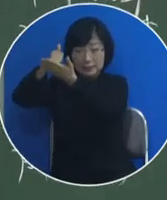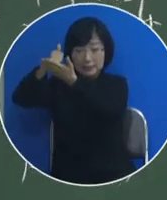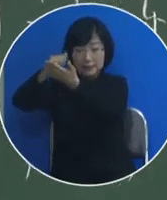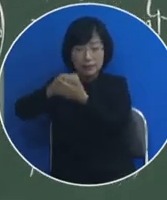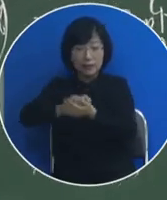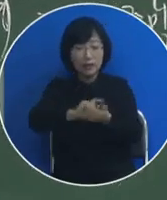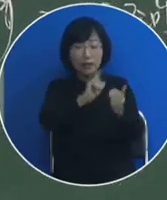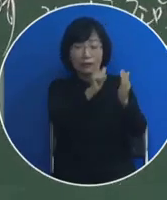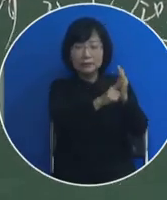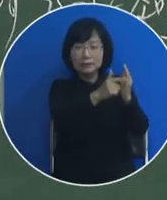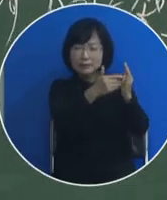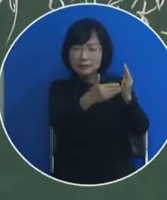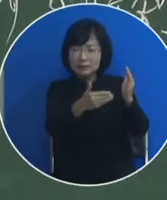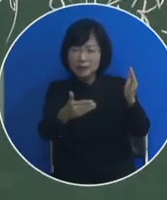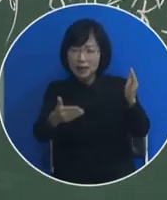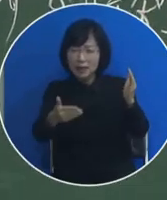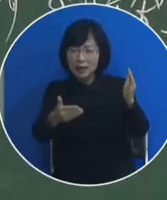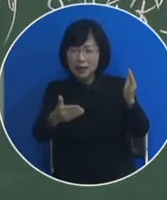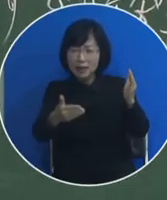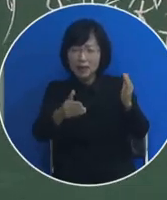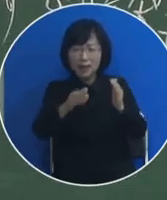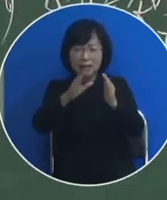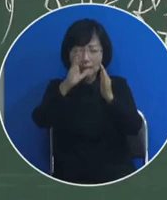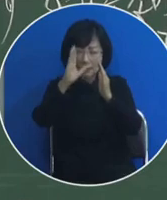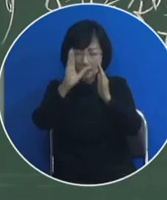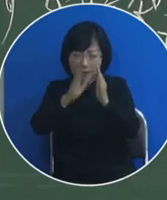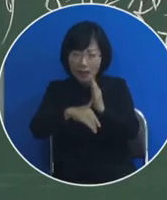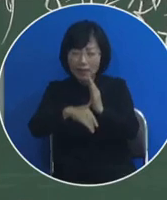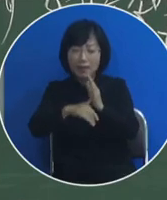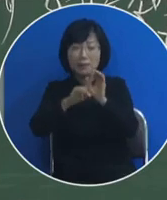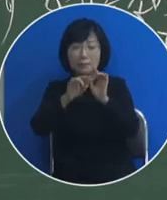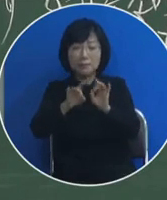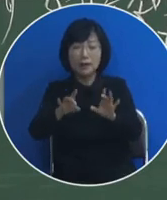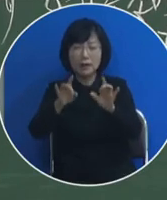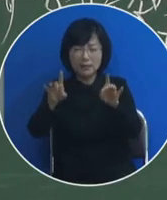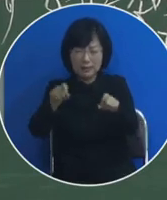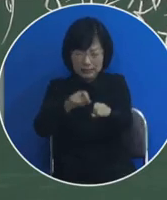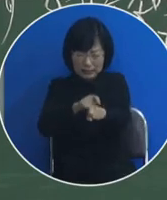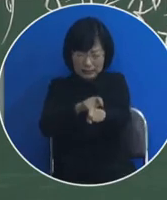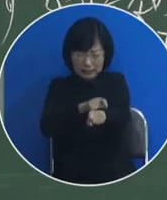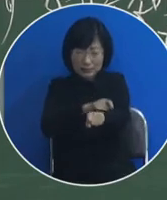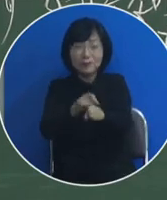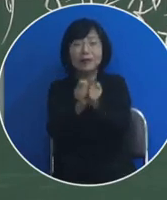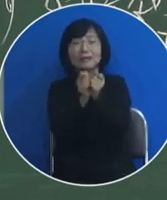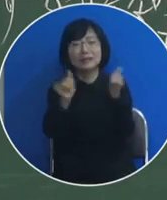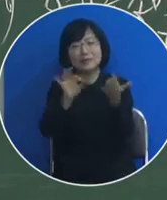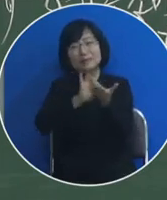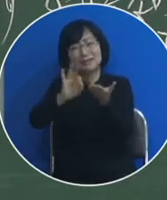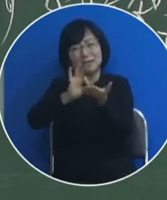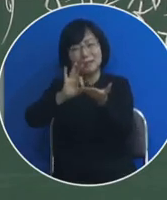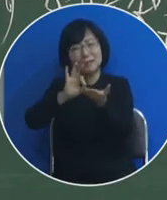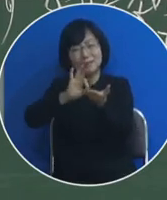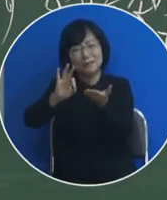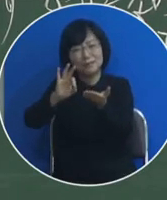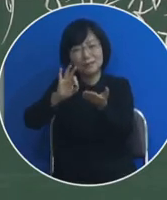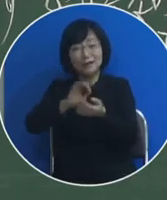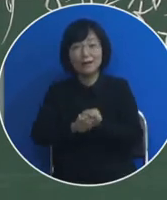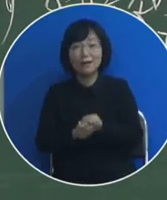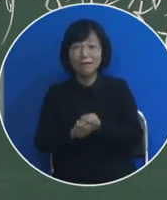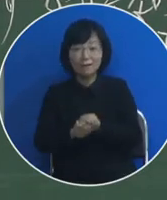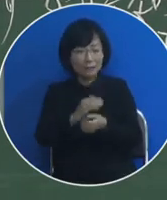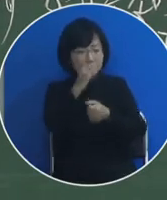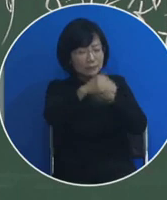쓴 사람들인데 그 시대가 언제입니까? Age by age, there are people that God especially used. When was that time? 자, 성경을